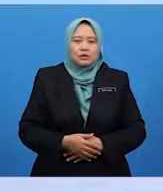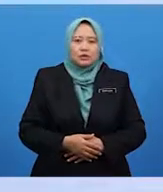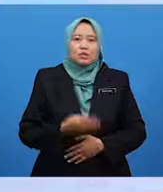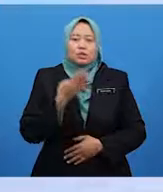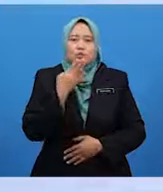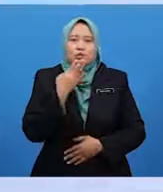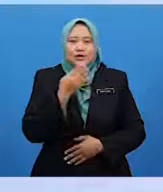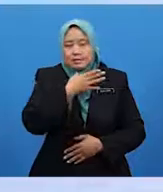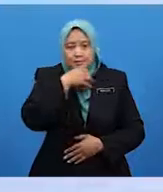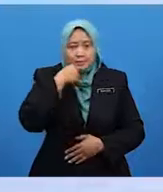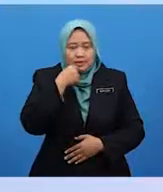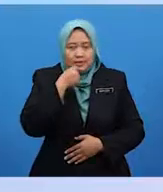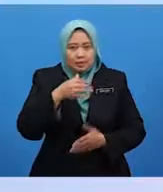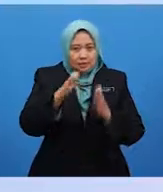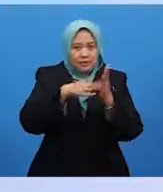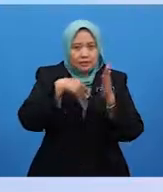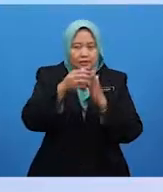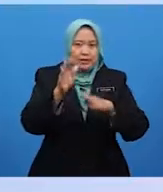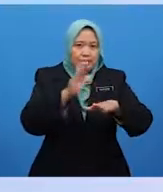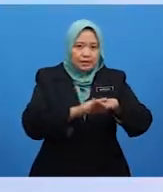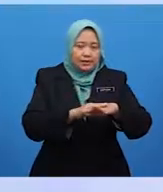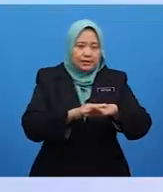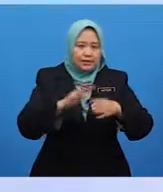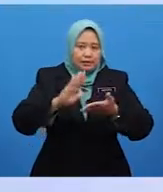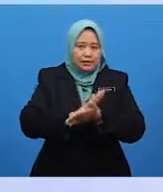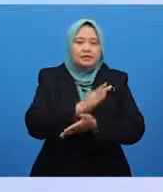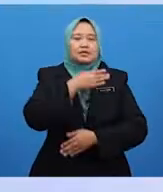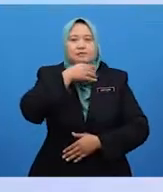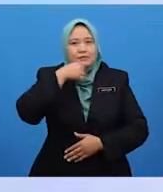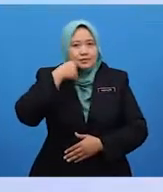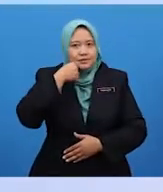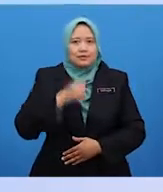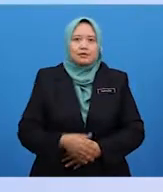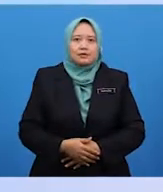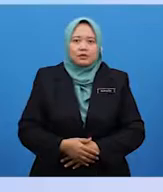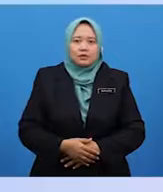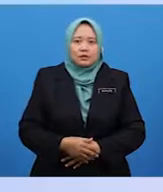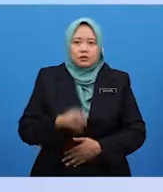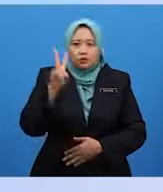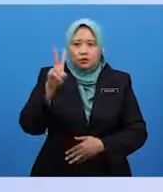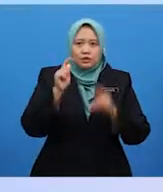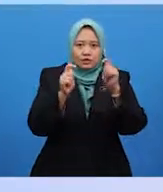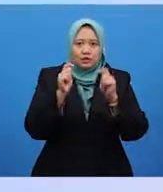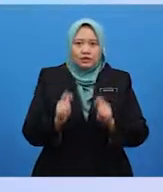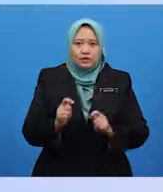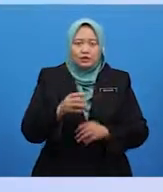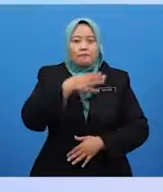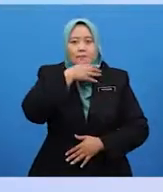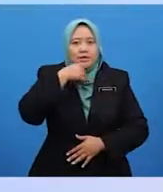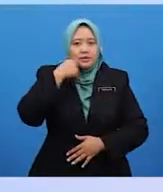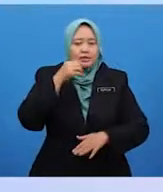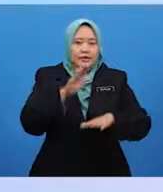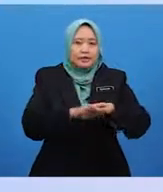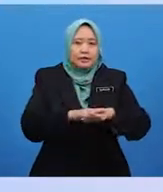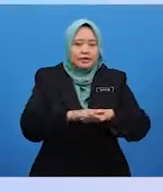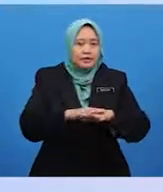sesuai untuk menampakkan kesan air atau awan. Seterusnya, teknik basah atas kering. Tahu tak cikgu apa basah